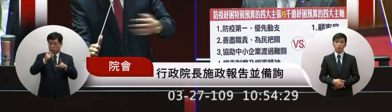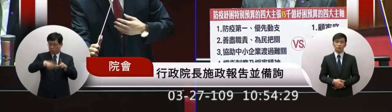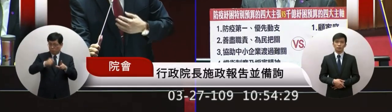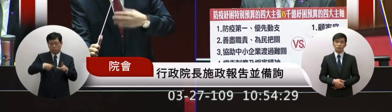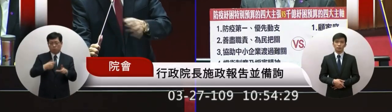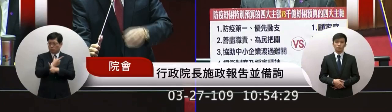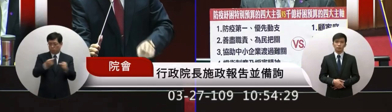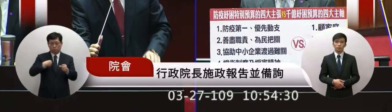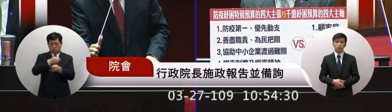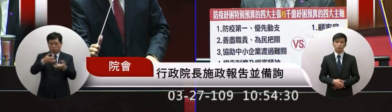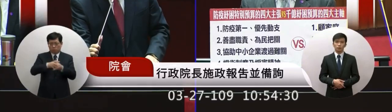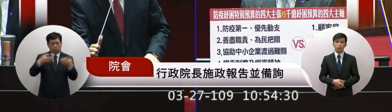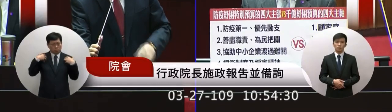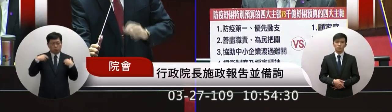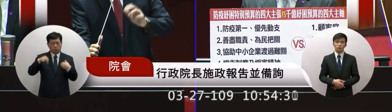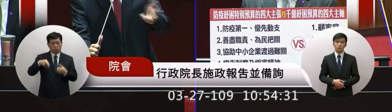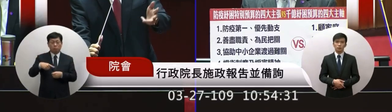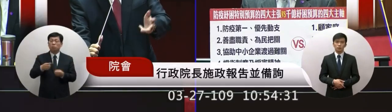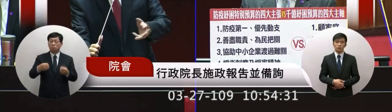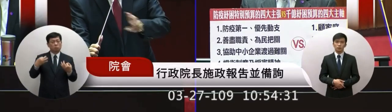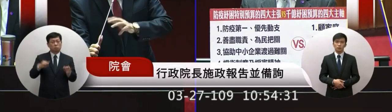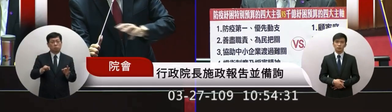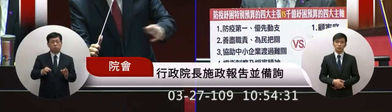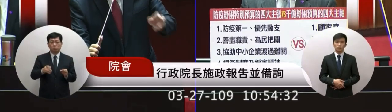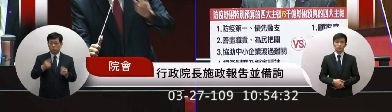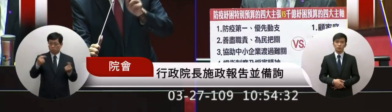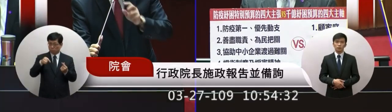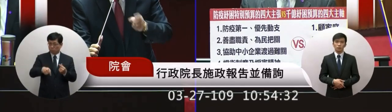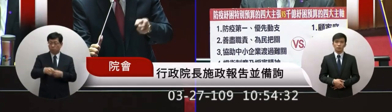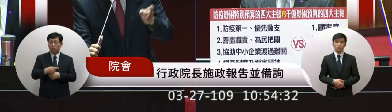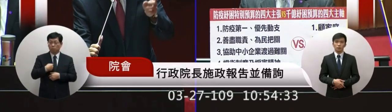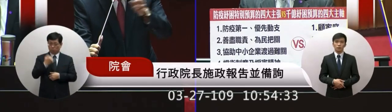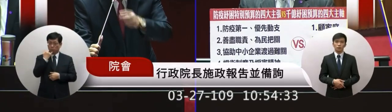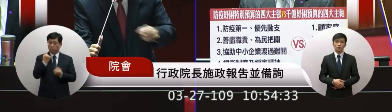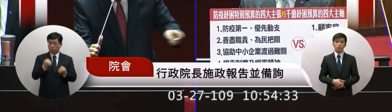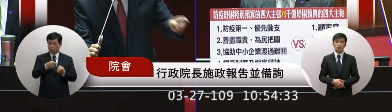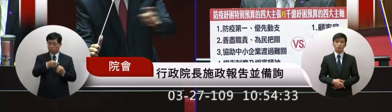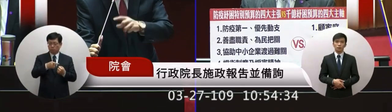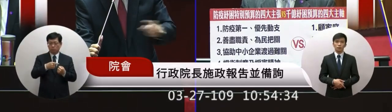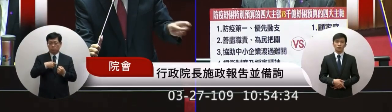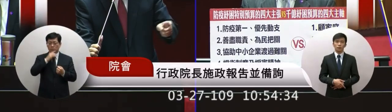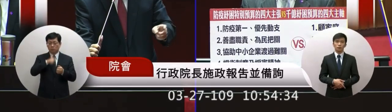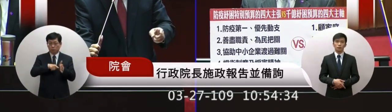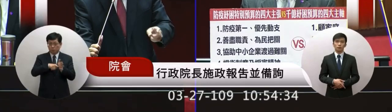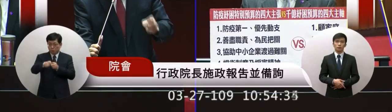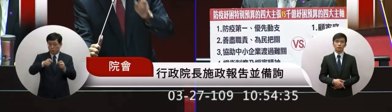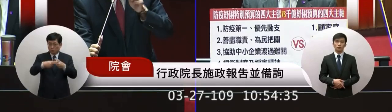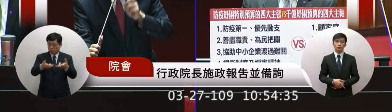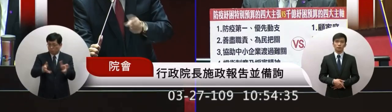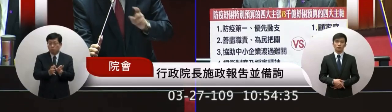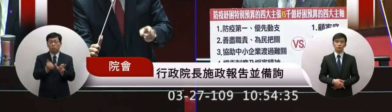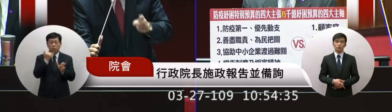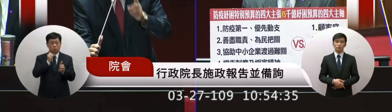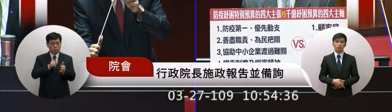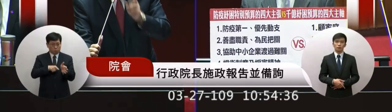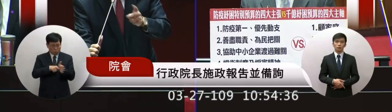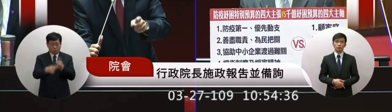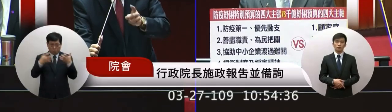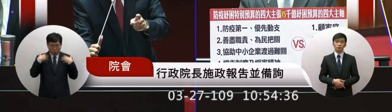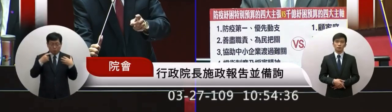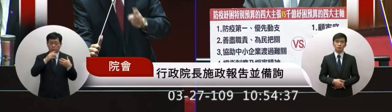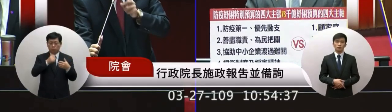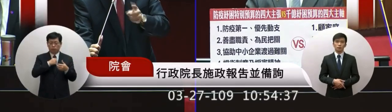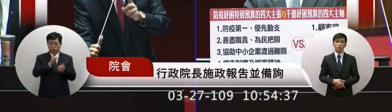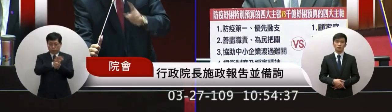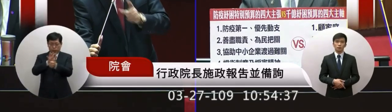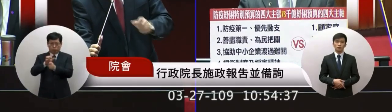业，即我经济部来个听，安尼尔安尼。像即个阮伫迄个一个专案小组遐，就是咧定企业个功